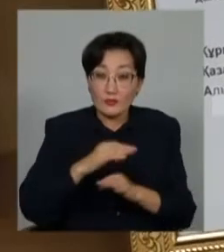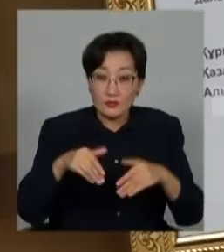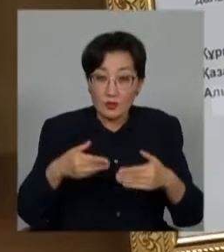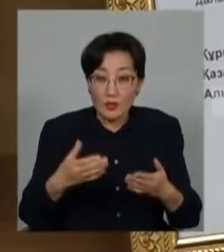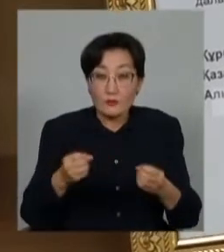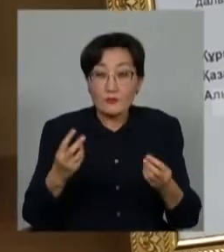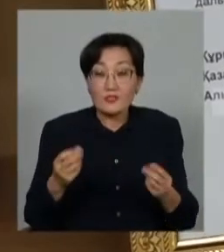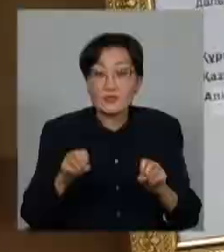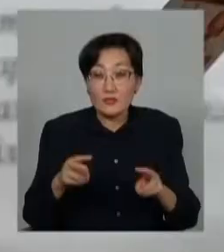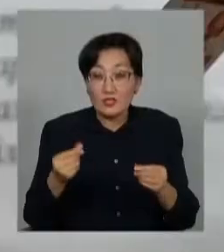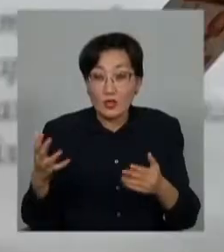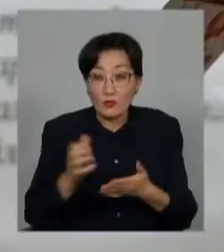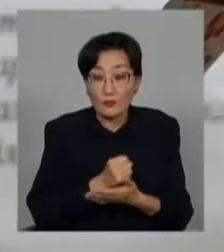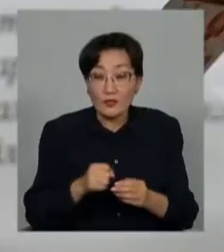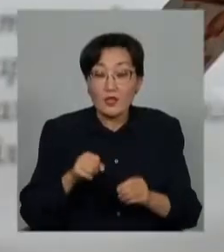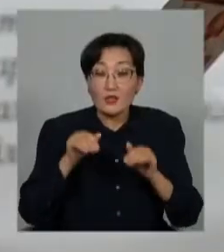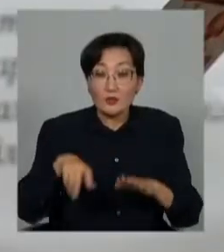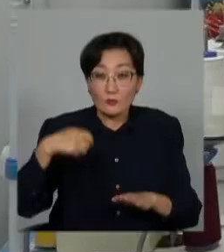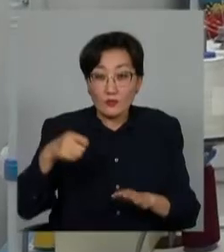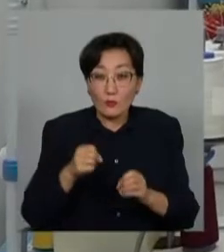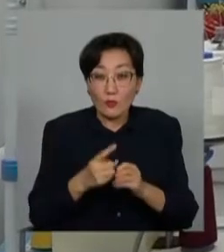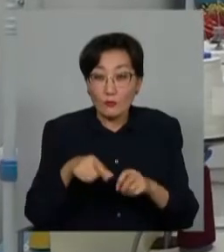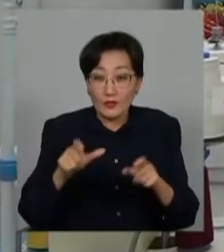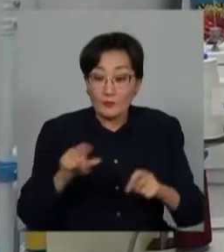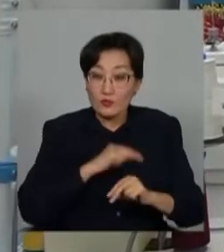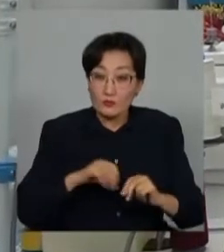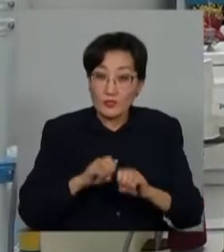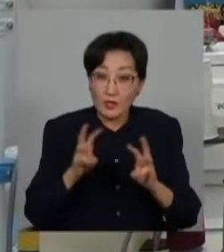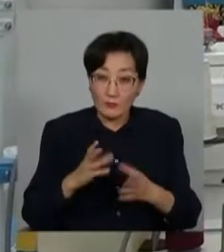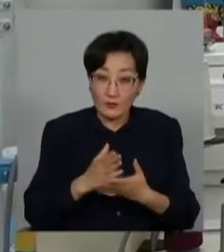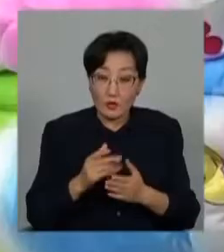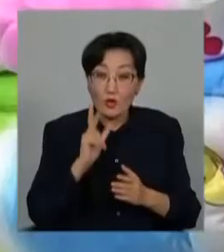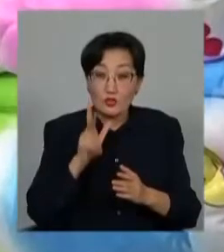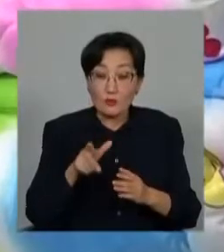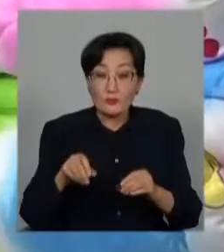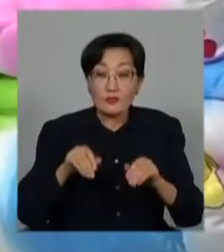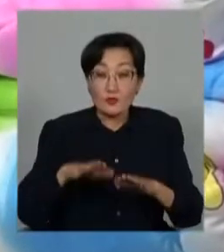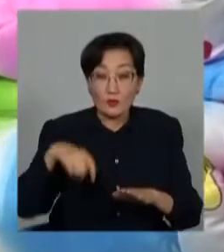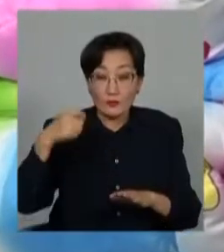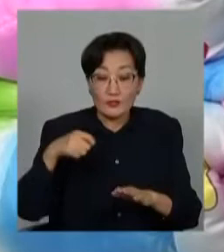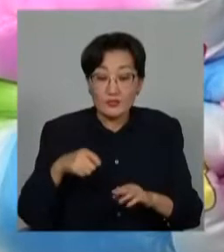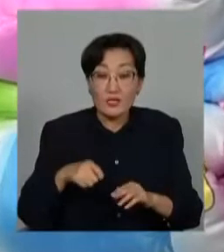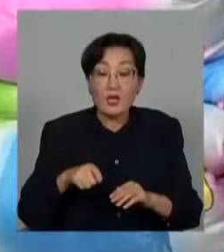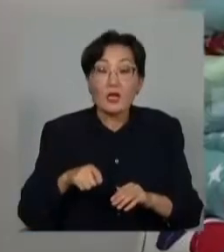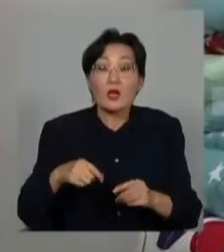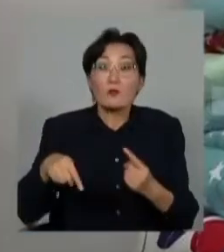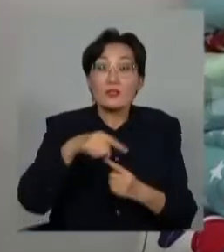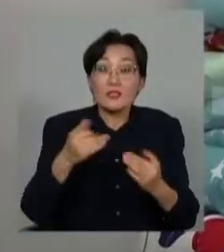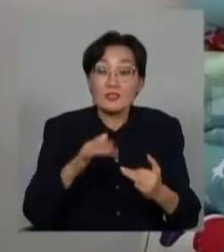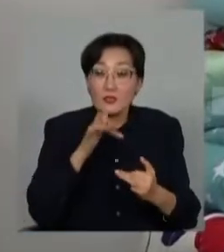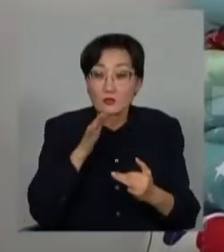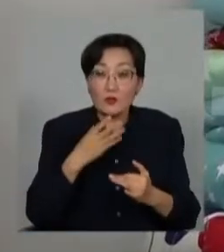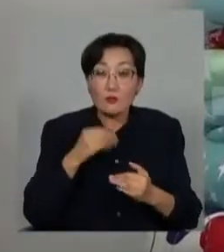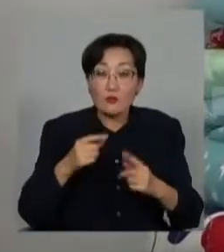грант ұтып алған. Нәтижесінде тігін цех ашып, 11 адамды жұмыспен қамтып отыр. Үш жылдан бері тігіншілікке бет бұрған кәсіп иесінің ендігі арманы